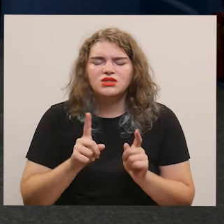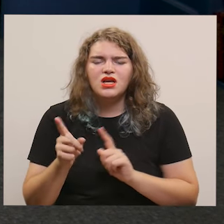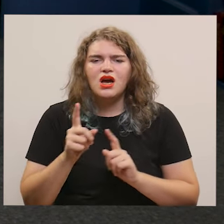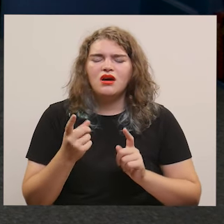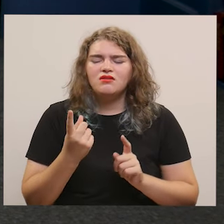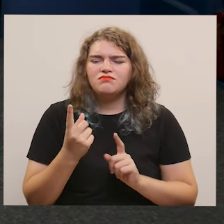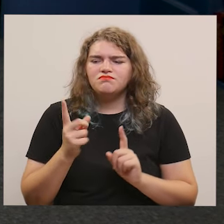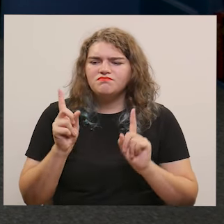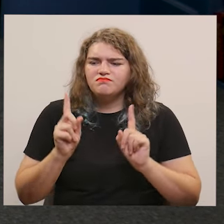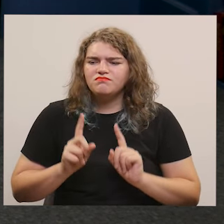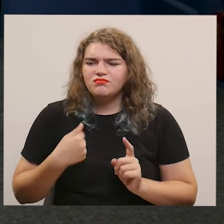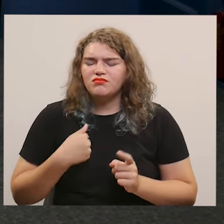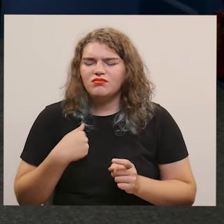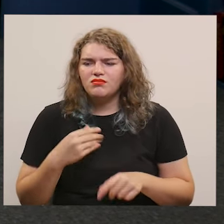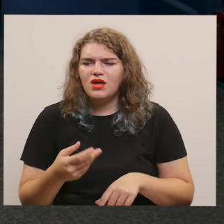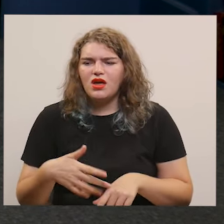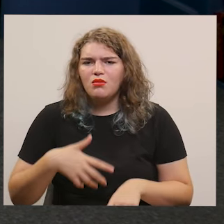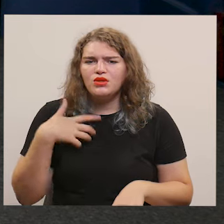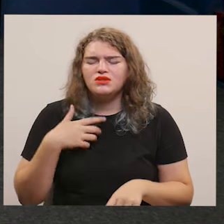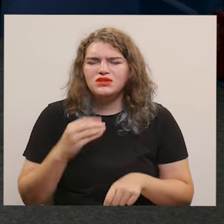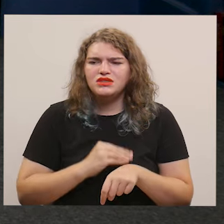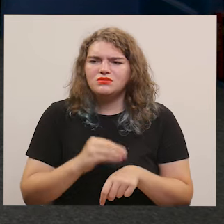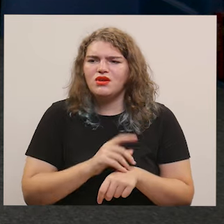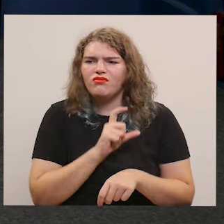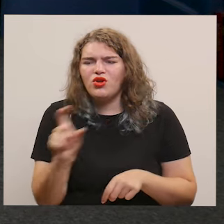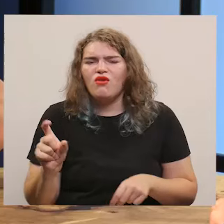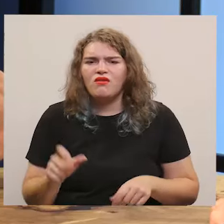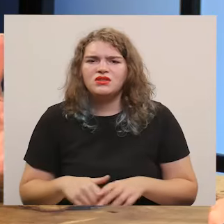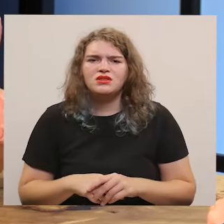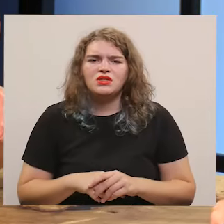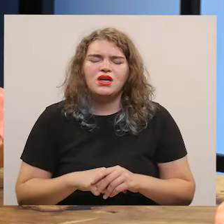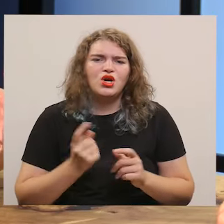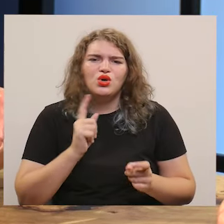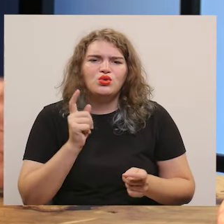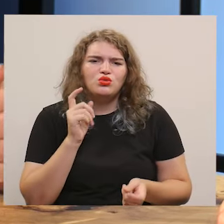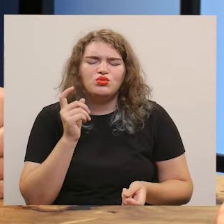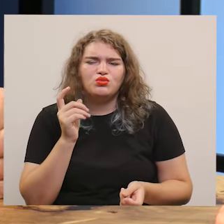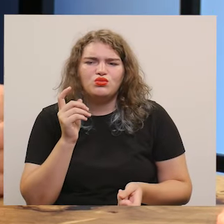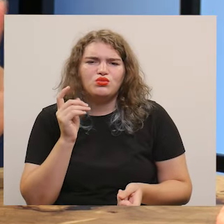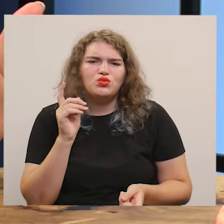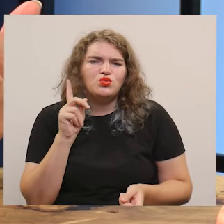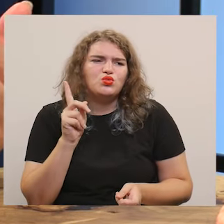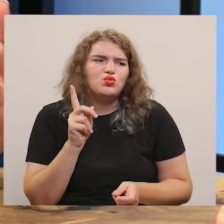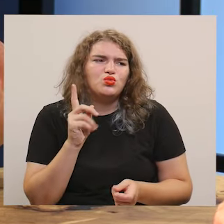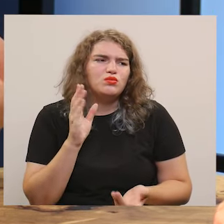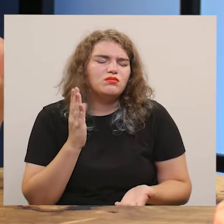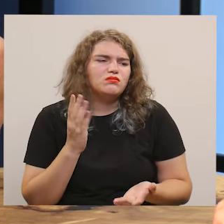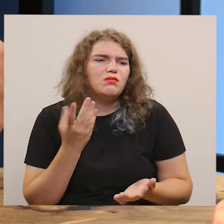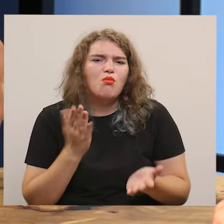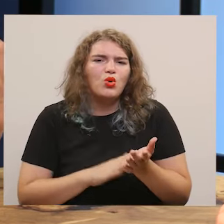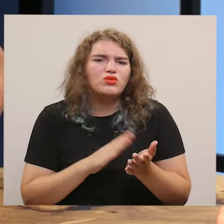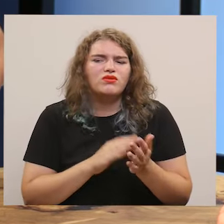stare emoțională generalizată, un sentiment de vinovăție nejustificată. Cum a